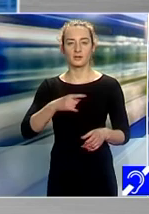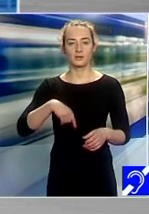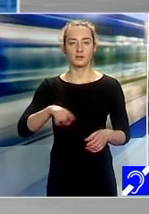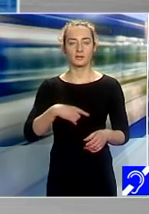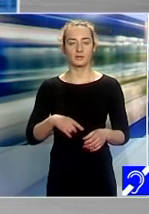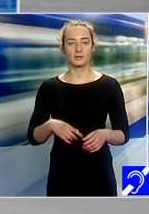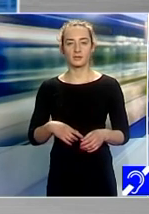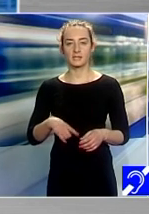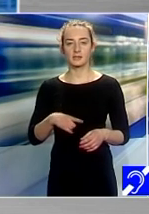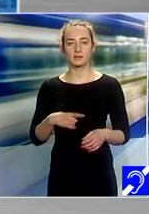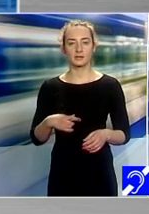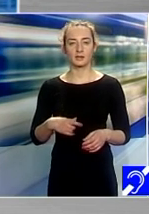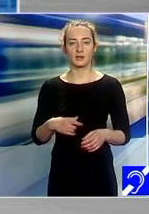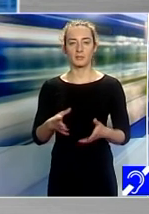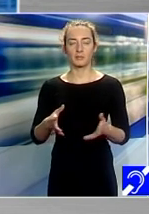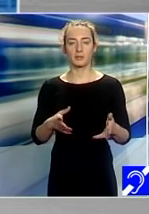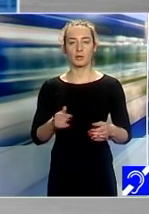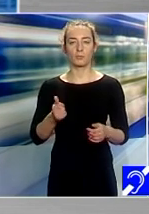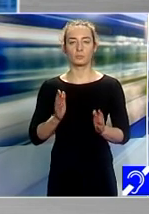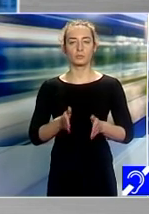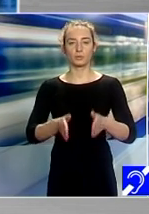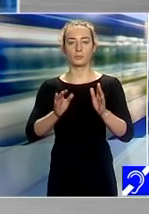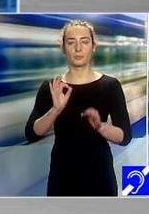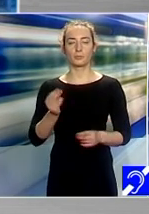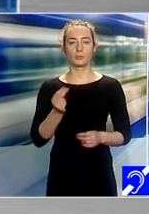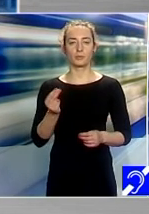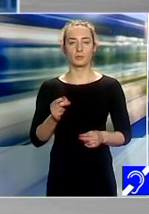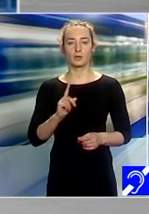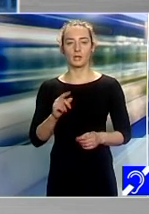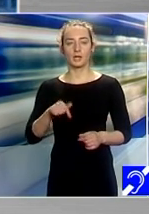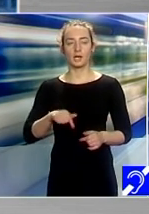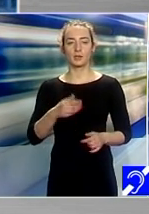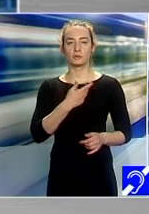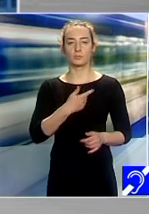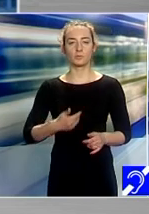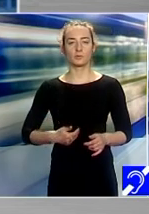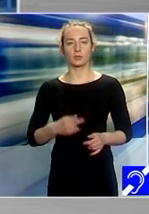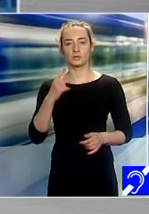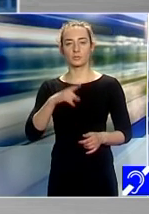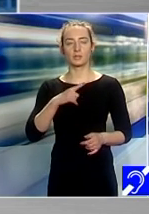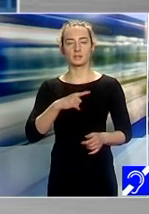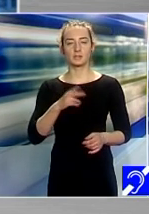zic eu că suntem pe un drum bun, nu numai aici, și în București. Știu că la Spitalul de Copii la Grigore